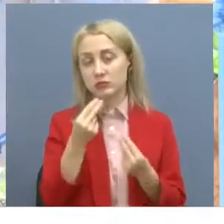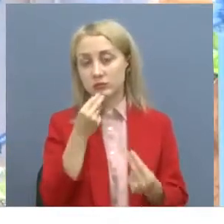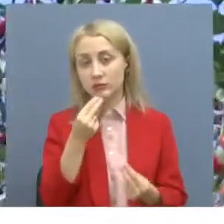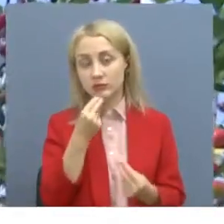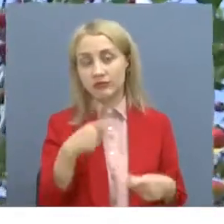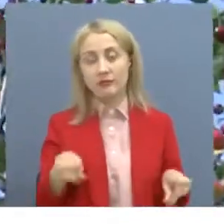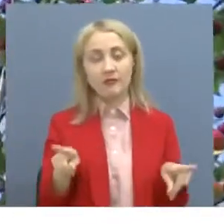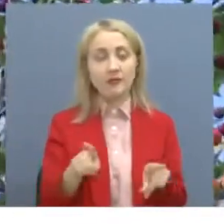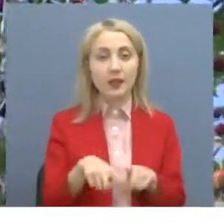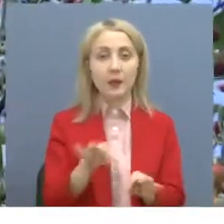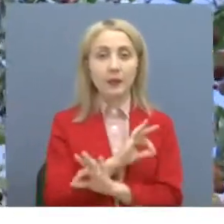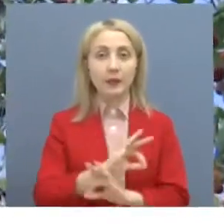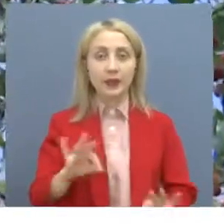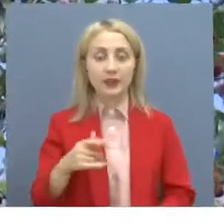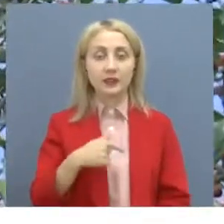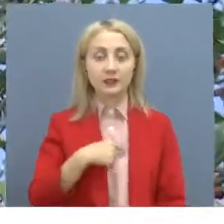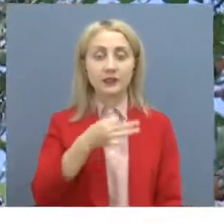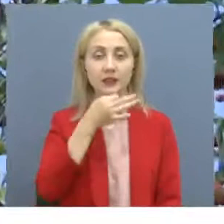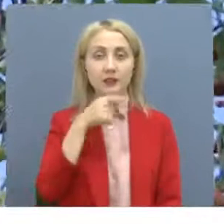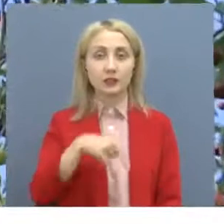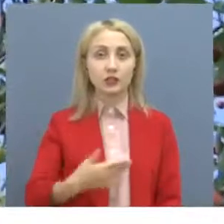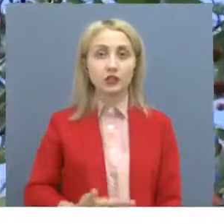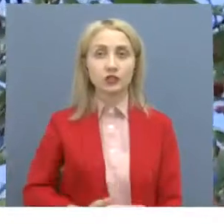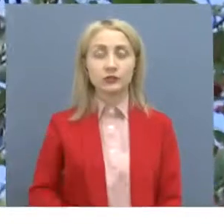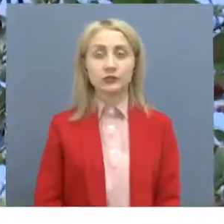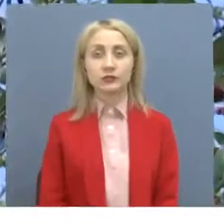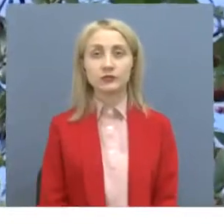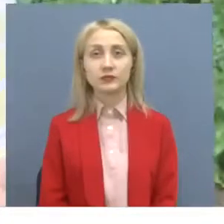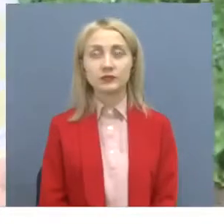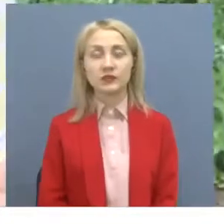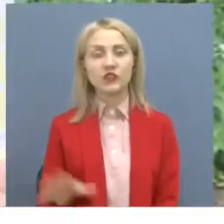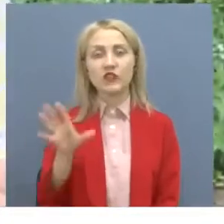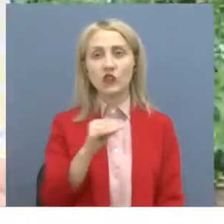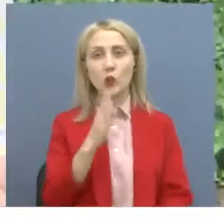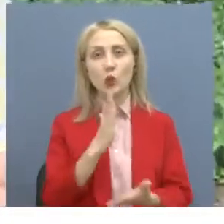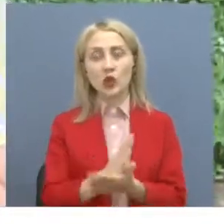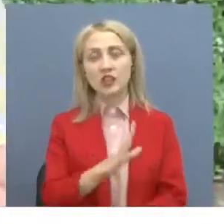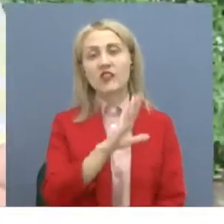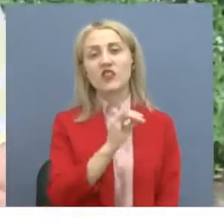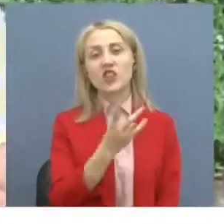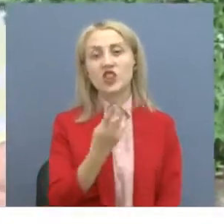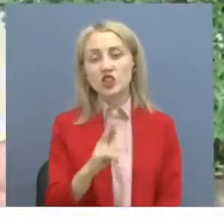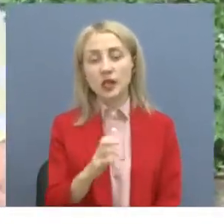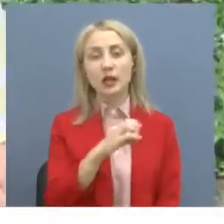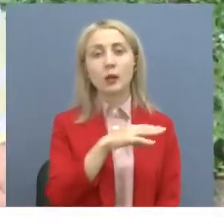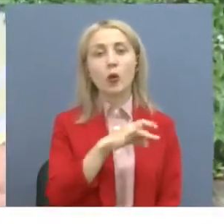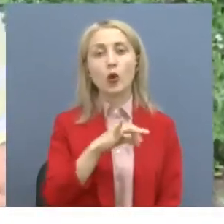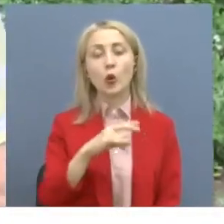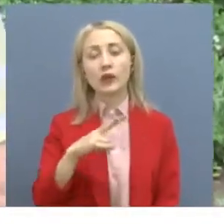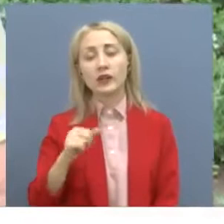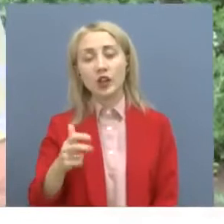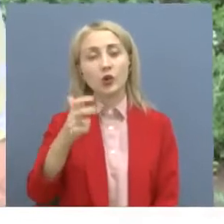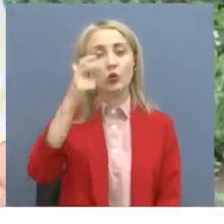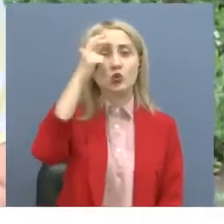жақсы, барлығы жайқалып өсіп келеді. Вишня, смородина и красная смородина у меня очень хорошие. Биыл өнім бар, шие,